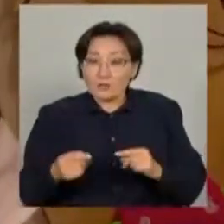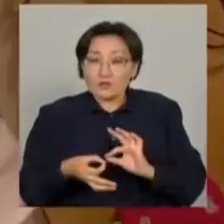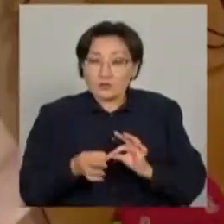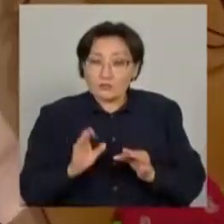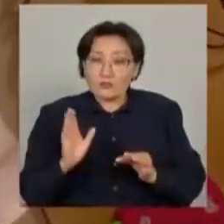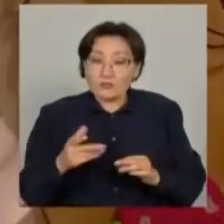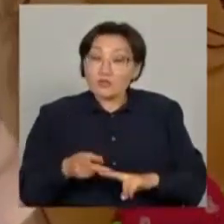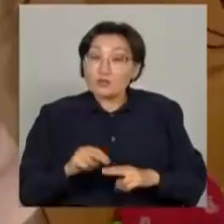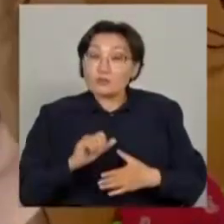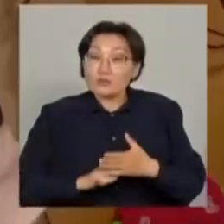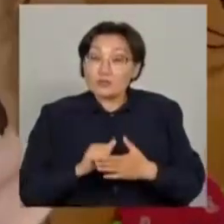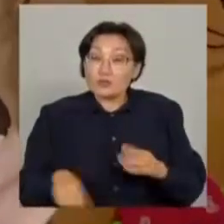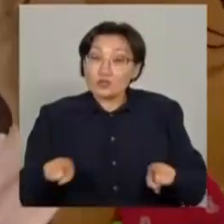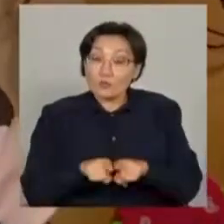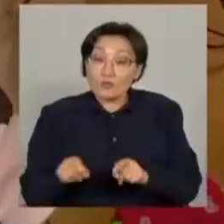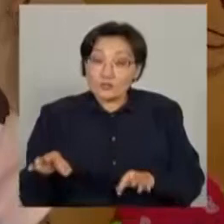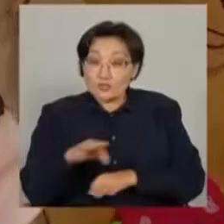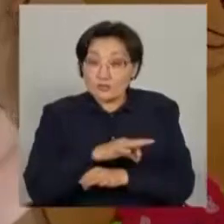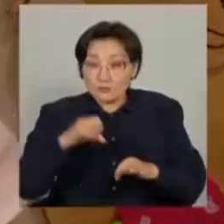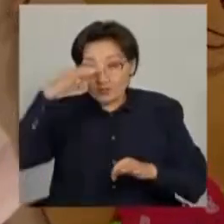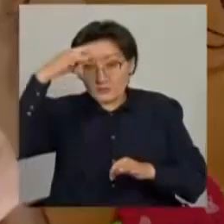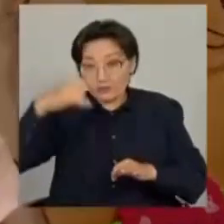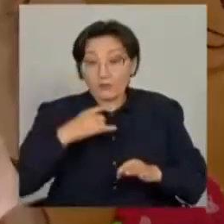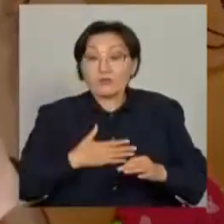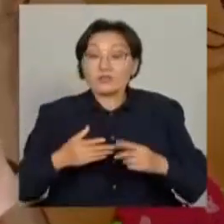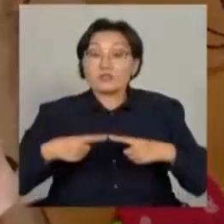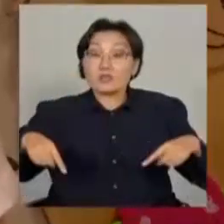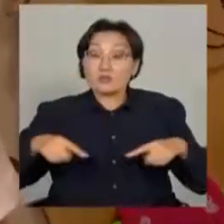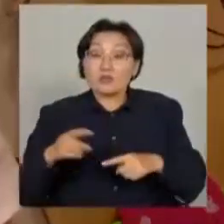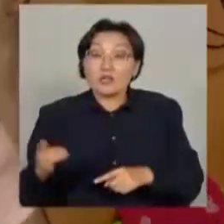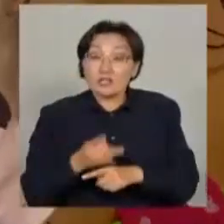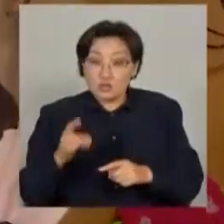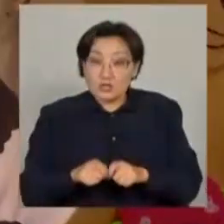соқпақ. Сол себепті дәл осындай жоба еліміз бойынша біздің орталықта алғаш рет ашылып отыр.